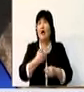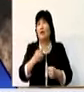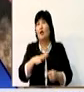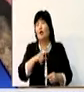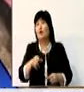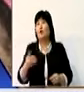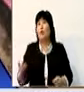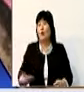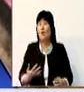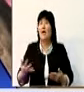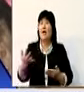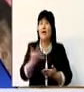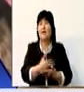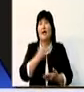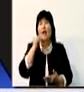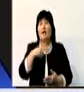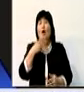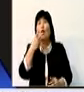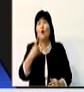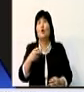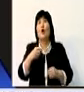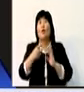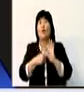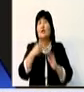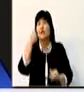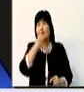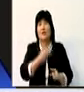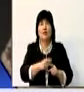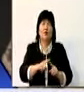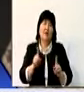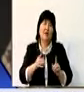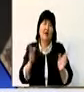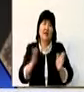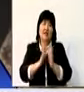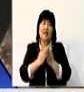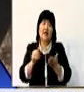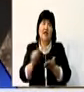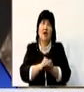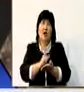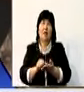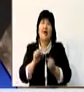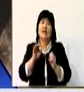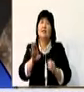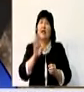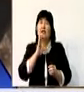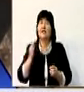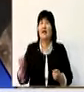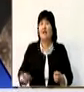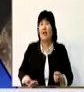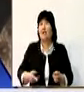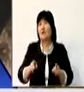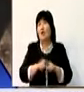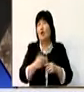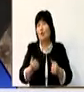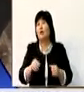сол өмірден жиған тәжірибем көргенім 17-ші жылы сондай бір кішкене кітапшам шықты, тастанды қыздың тағдыры деген. Сол сияқты